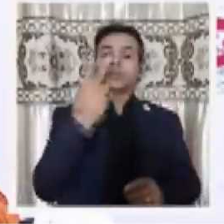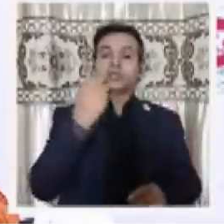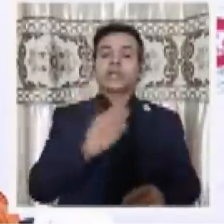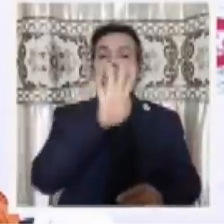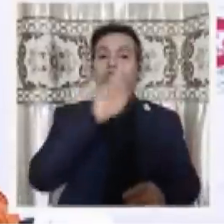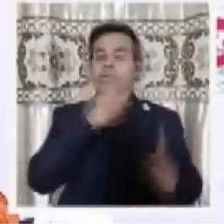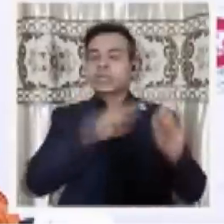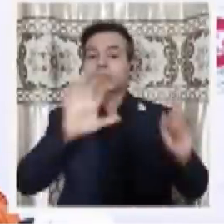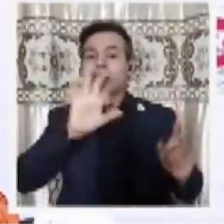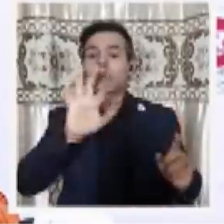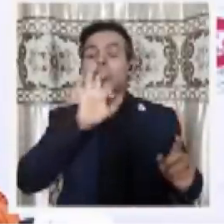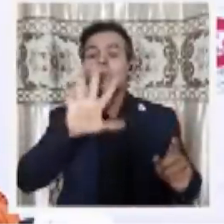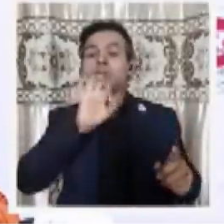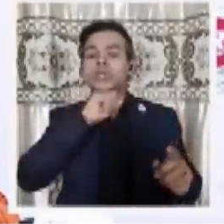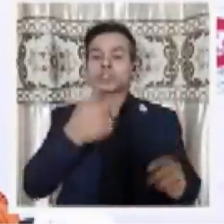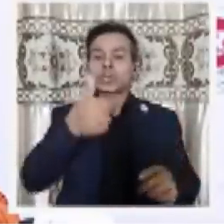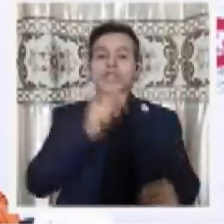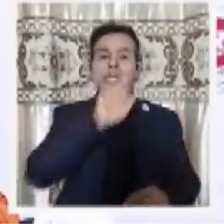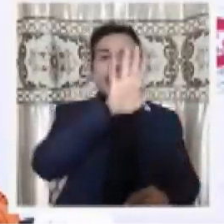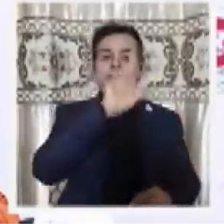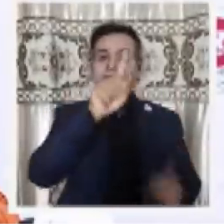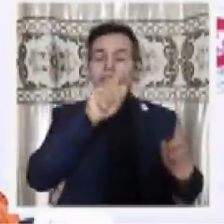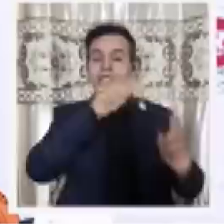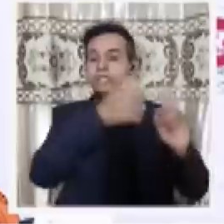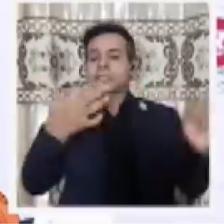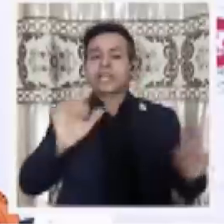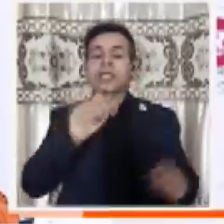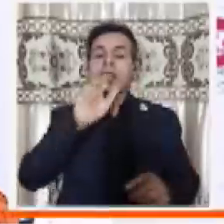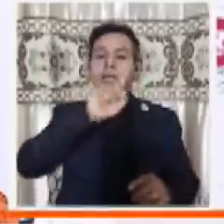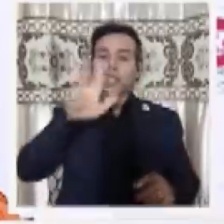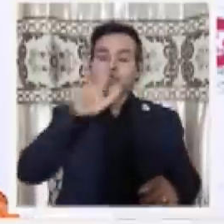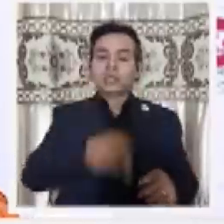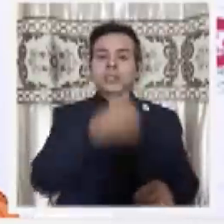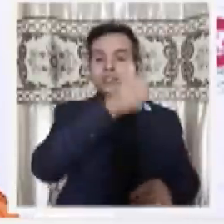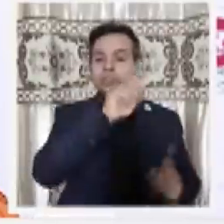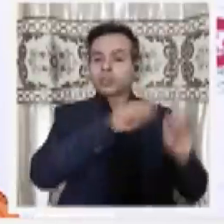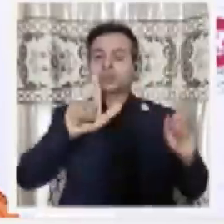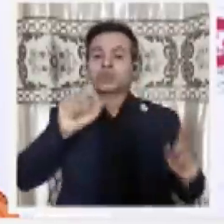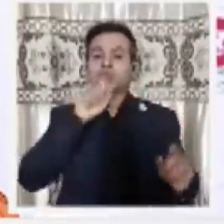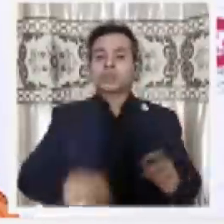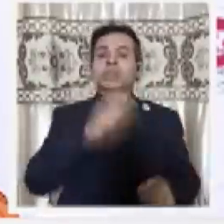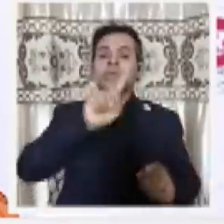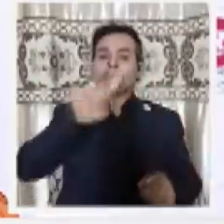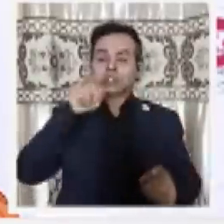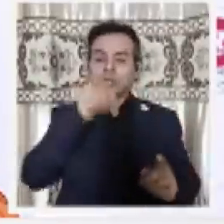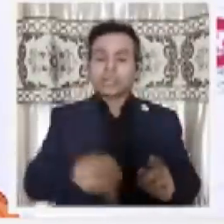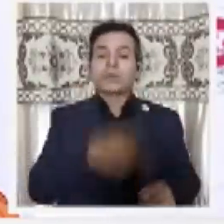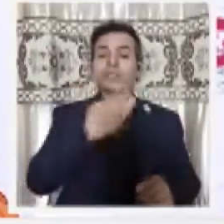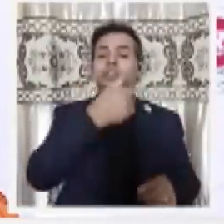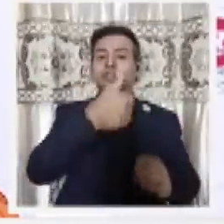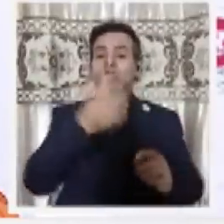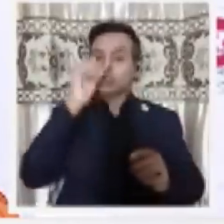24 ঘন্টায় যারা মৃত্যুবরণ করেছেন তাদের বয়স বিভাজনে 11 থেকে 20 1 জন, 31 থেকে 40 2 জন, 41 থেকে 50